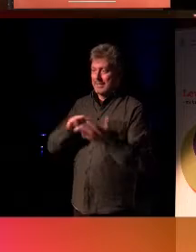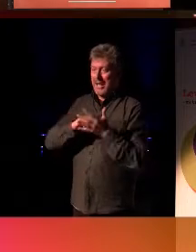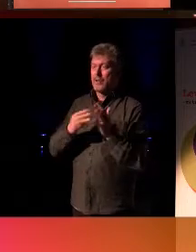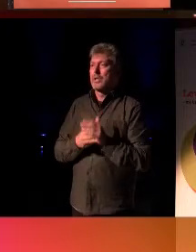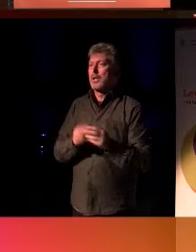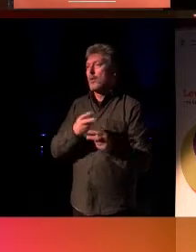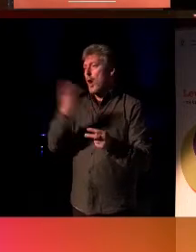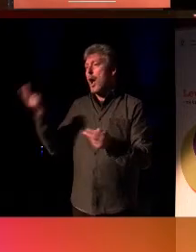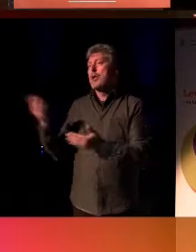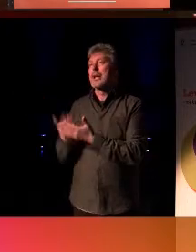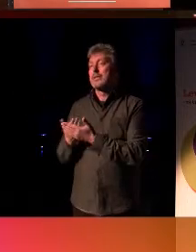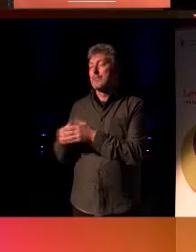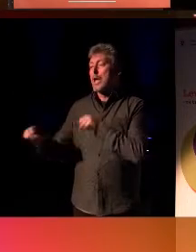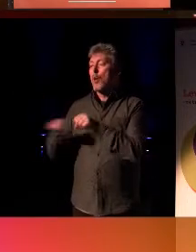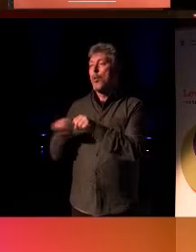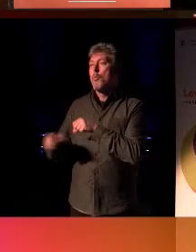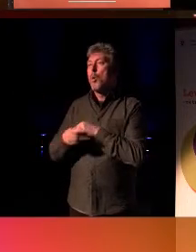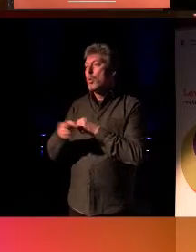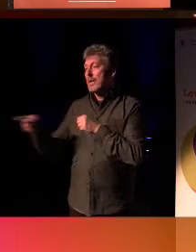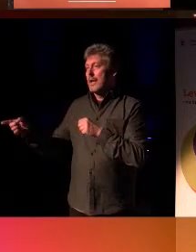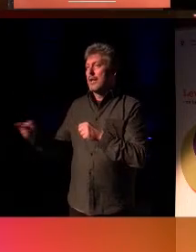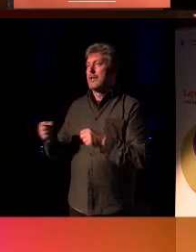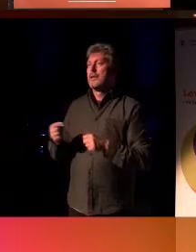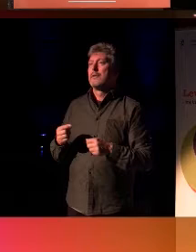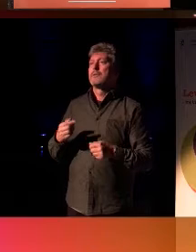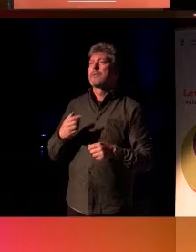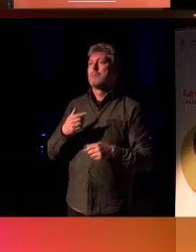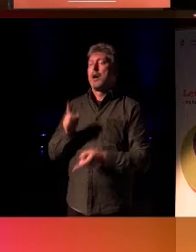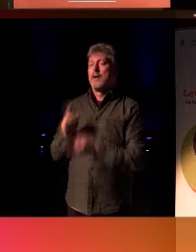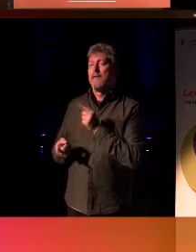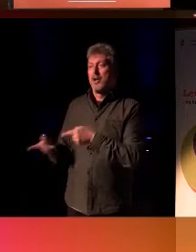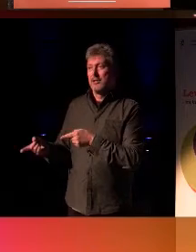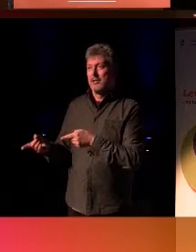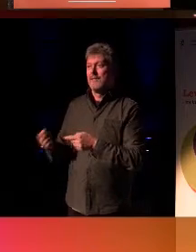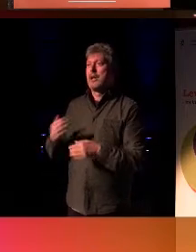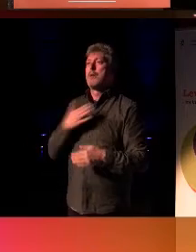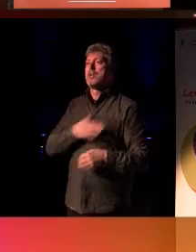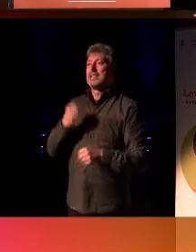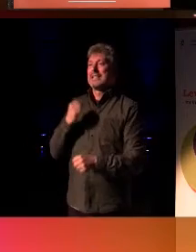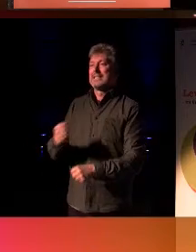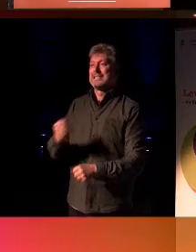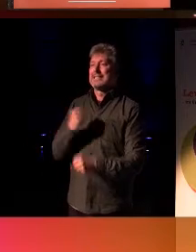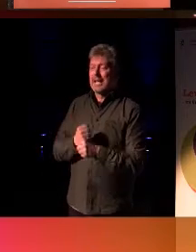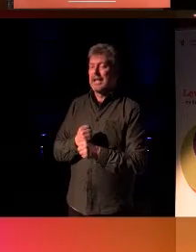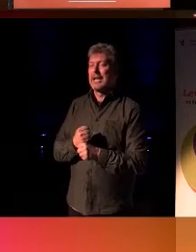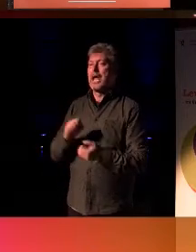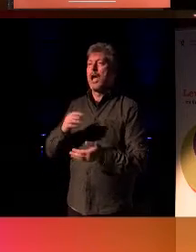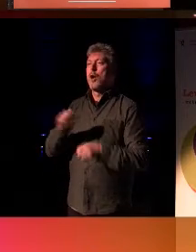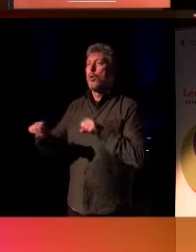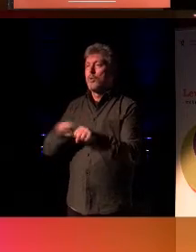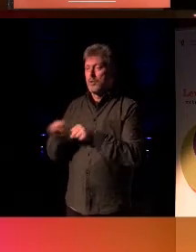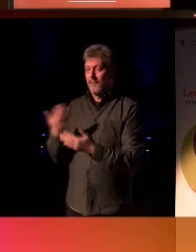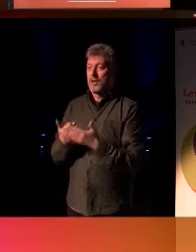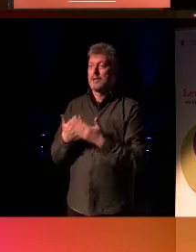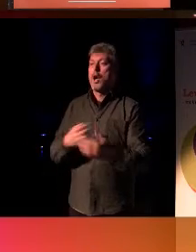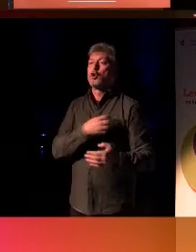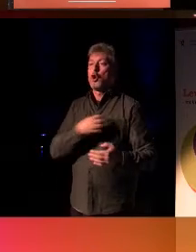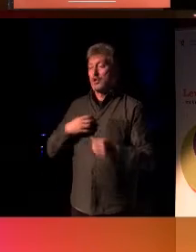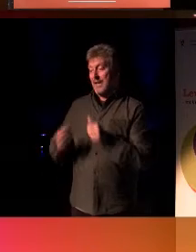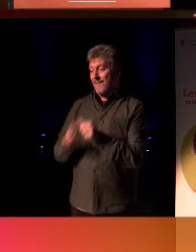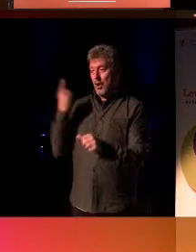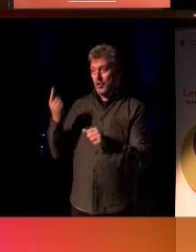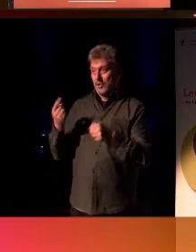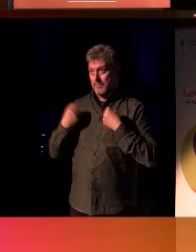de kommunene som har valgt å være pasientsikre kommuner. Tønsberg var først ut. Og de jobber systematisk, helhetlig,